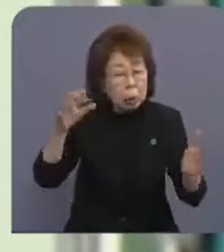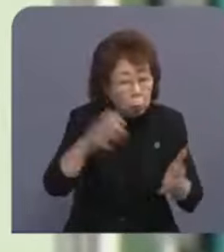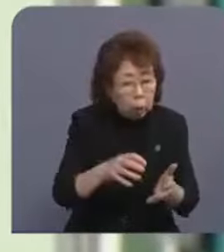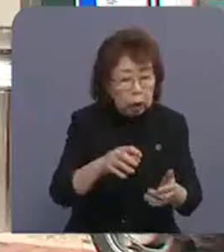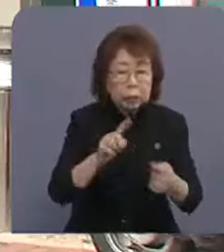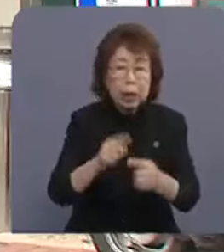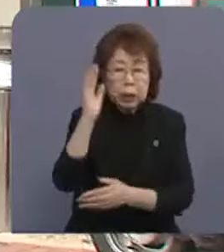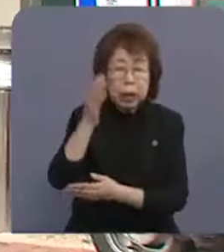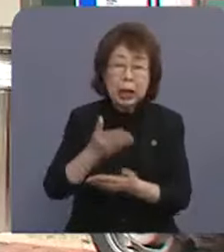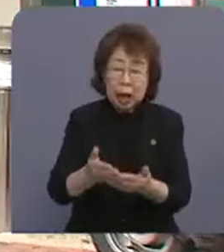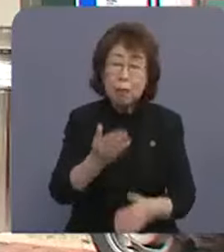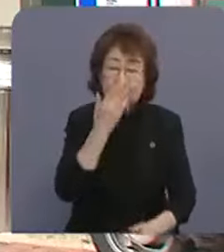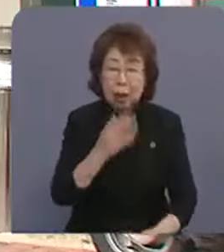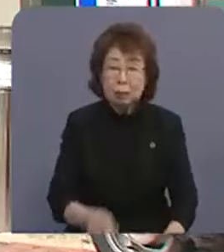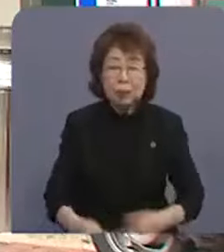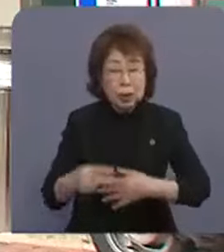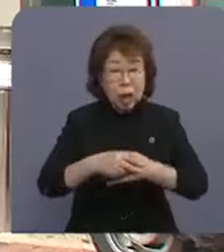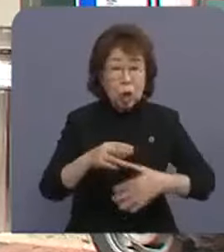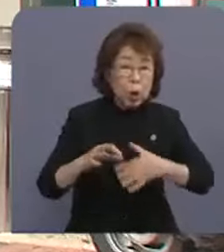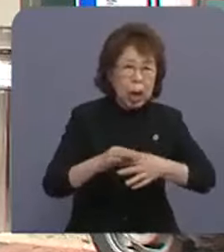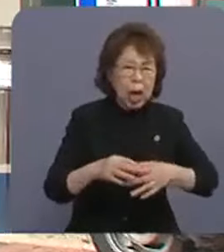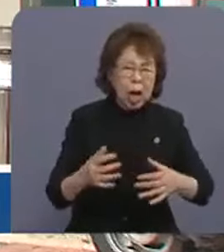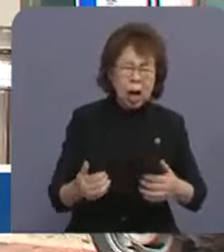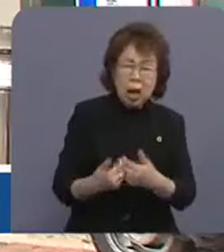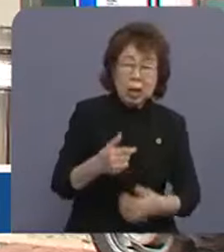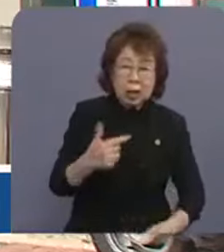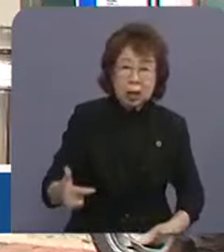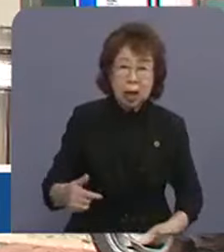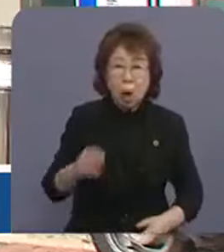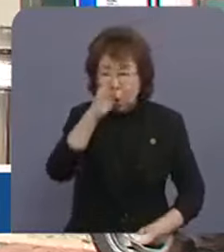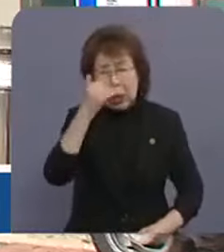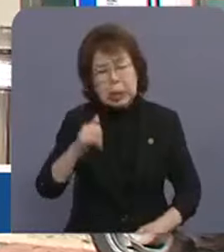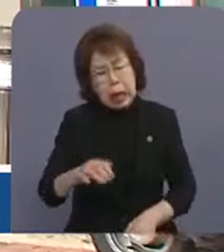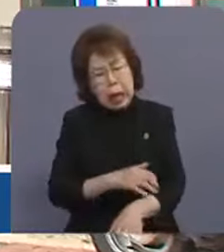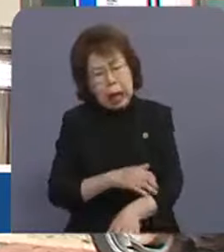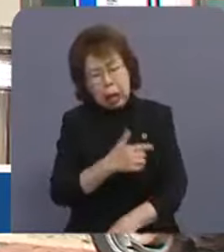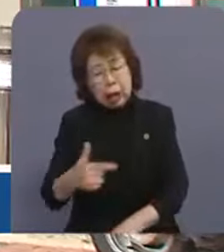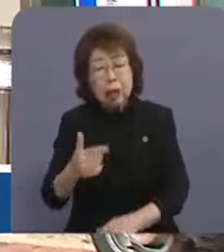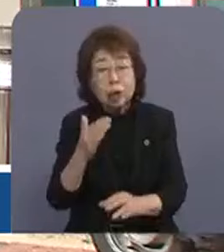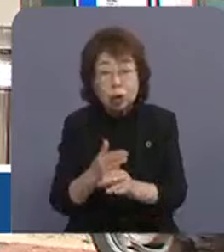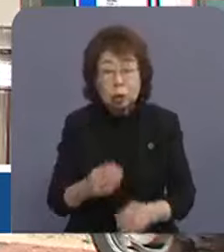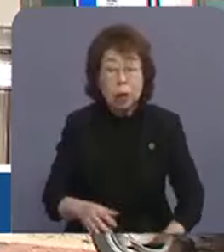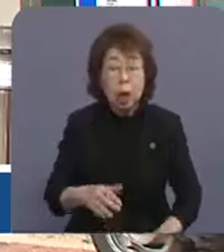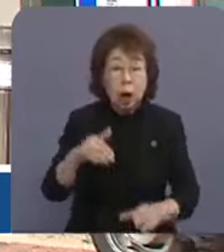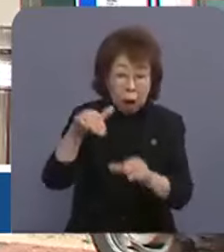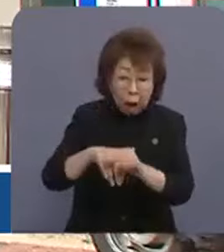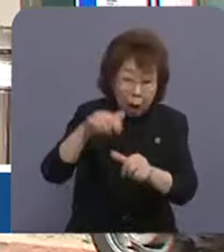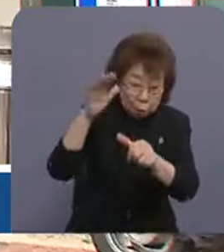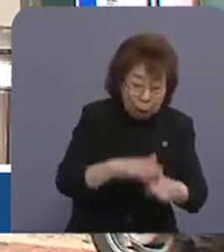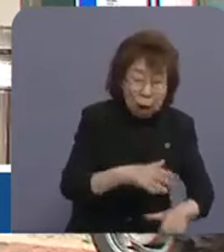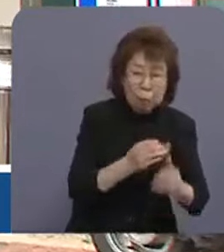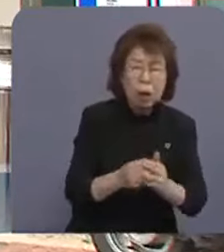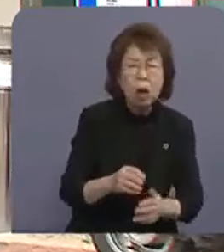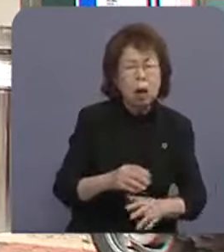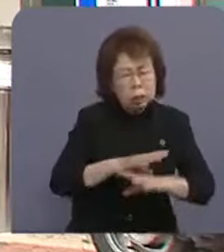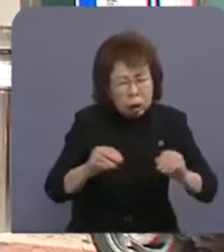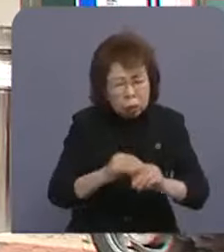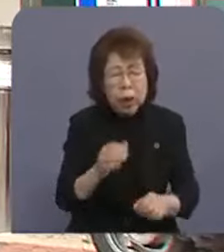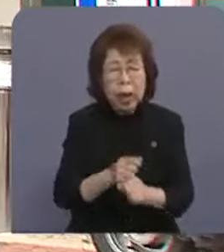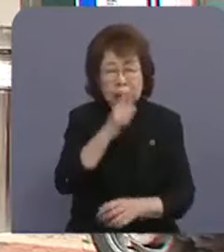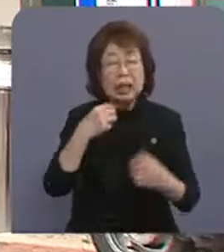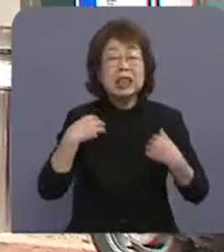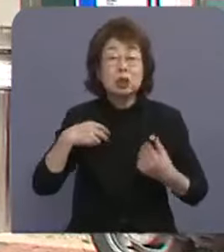합니다. 의료계와의 갈등으로 환자 피해가 쌓이고 있는 데다 총선 참패 이후 전국을 수습해야 하는